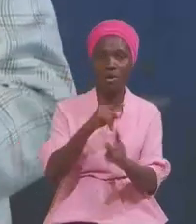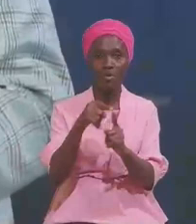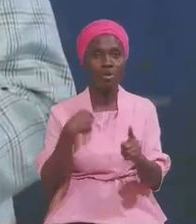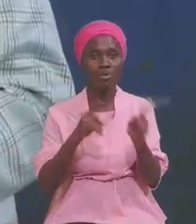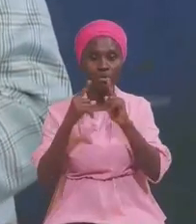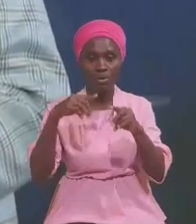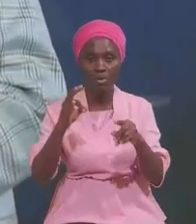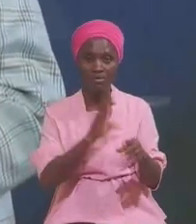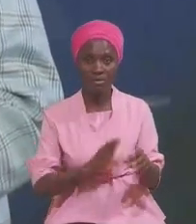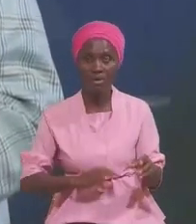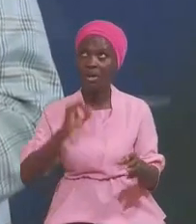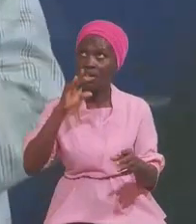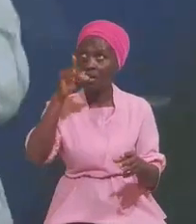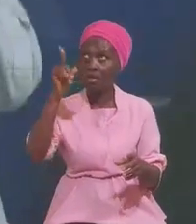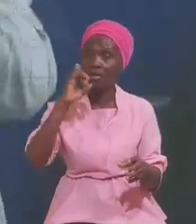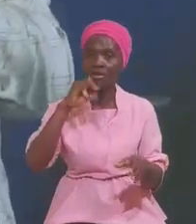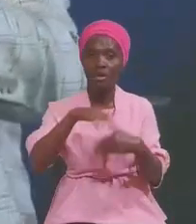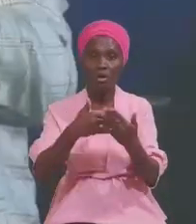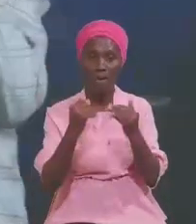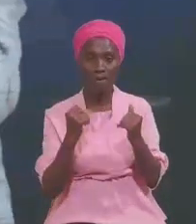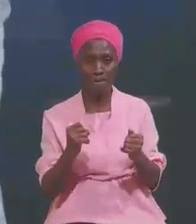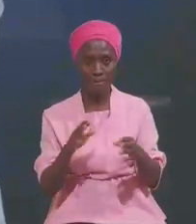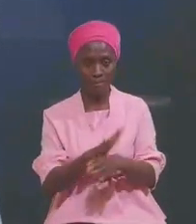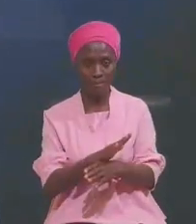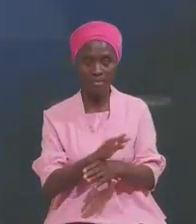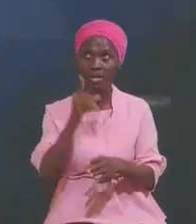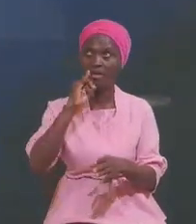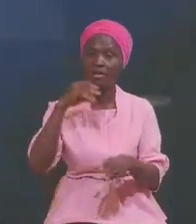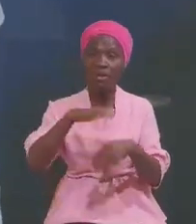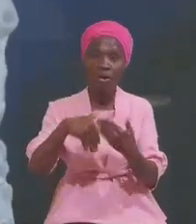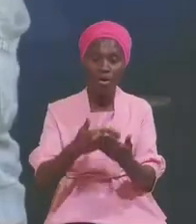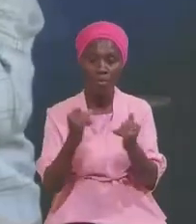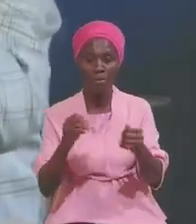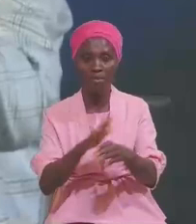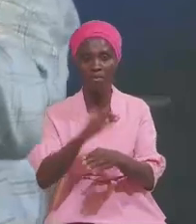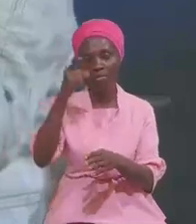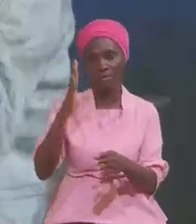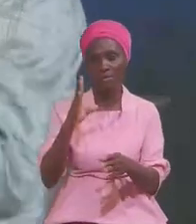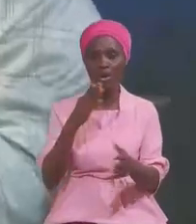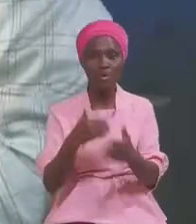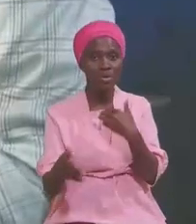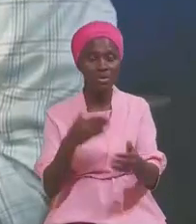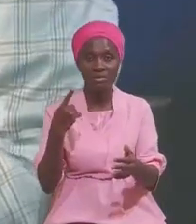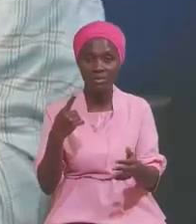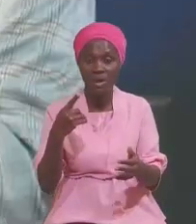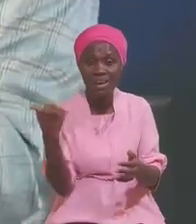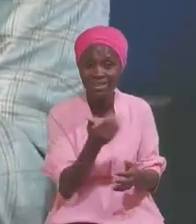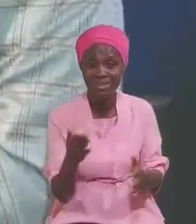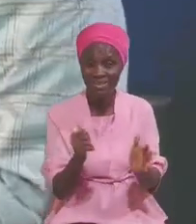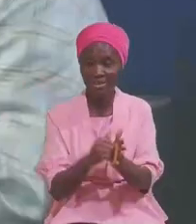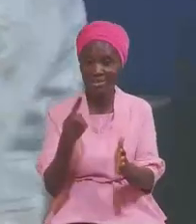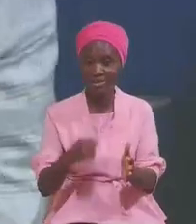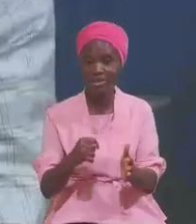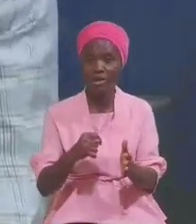omnipotent. Si nous parlons de Christ, il est le Tout-Puissant. Ce que lui, l'omnipotent, dit,